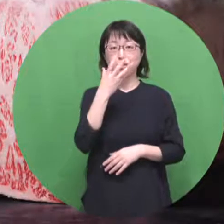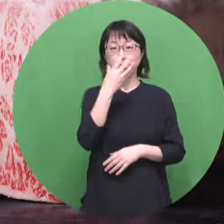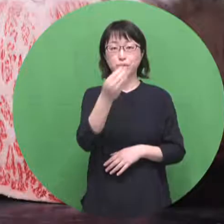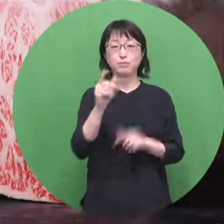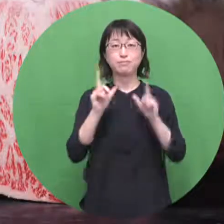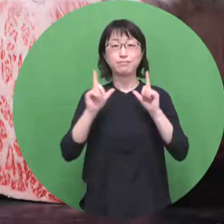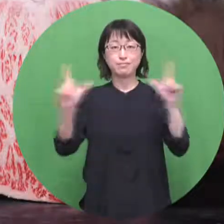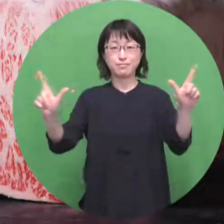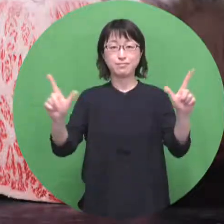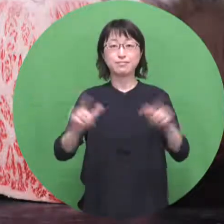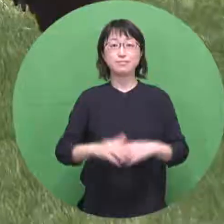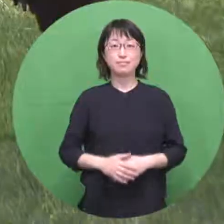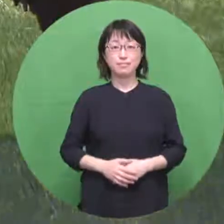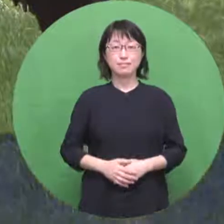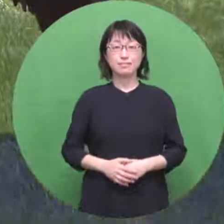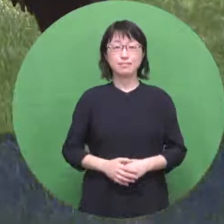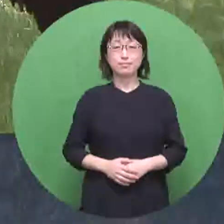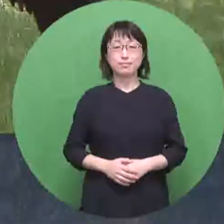信。